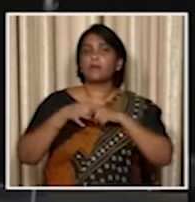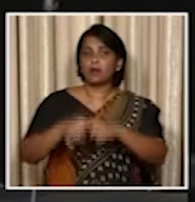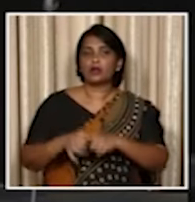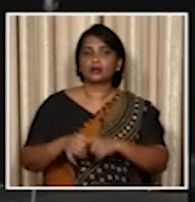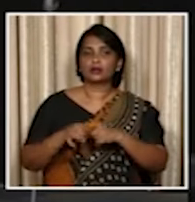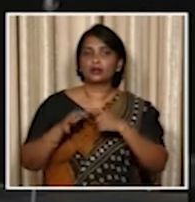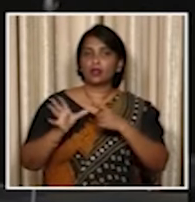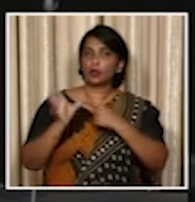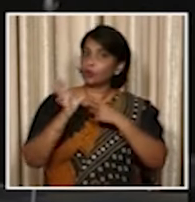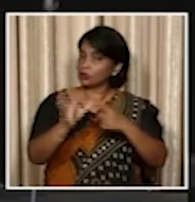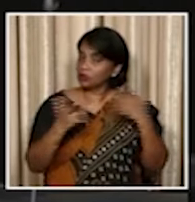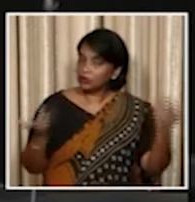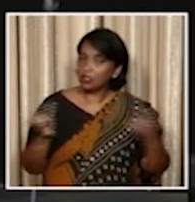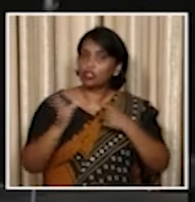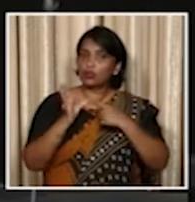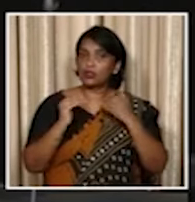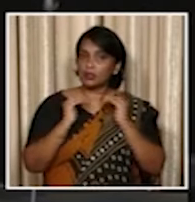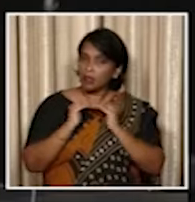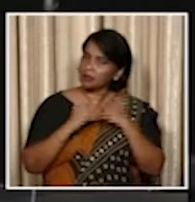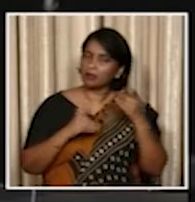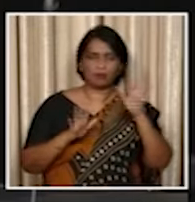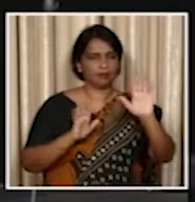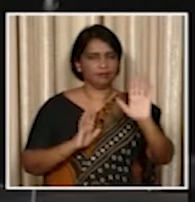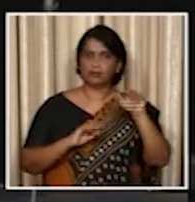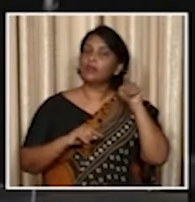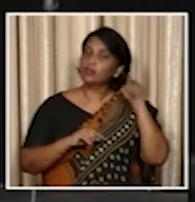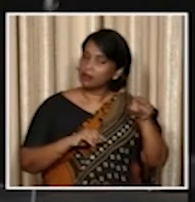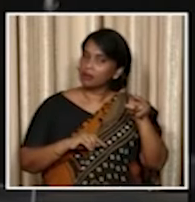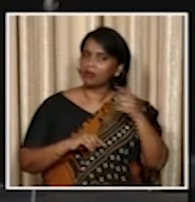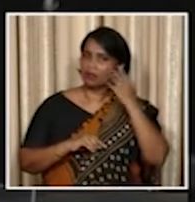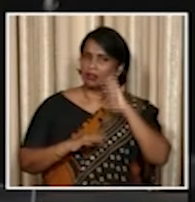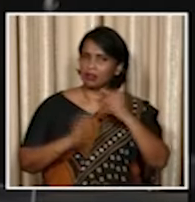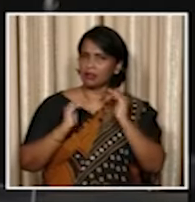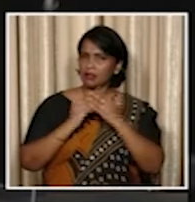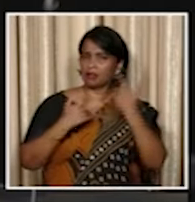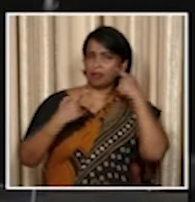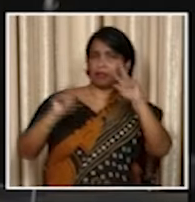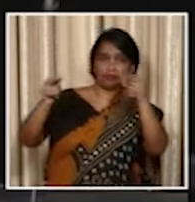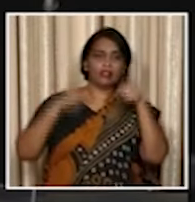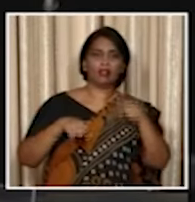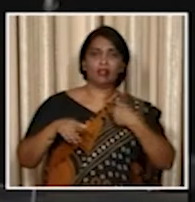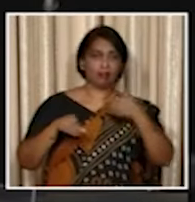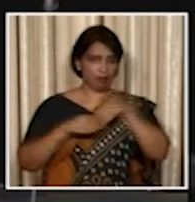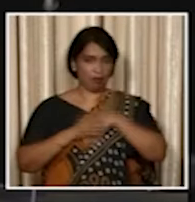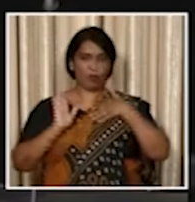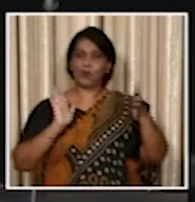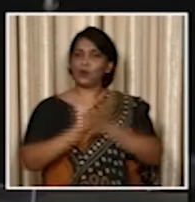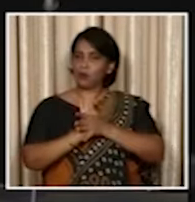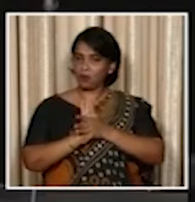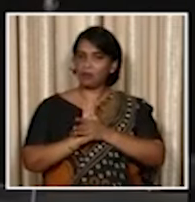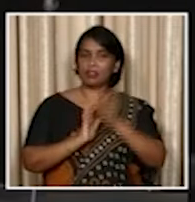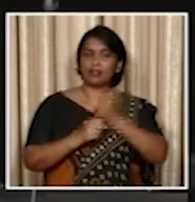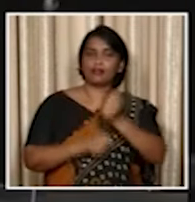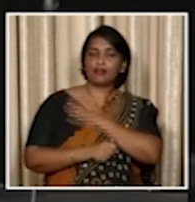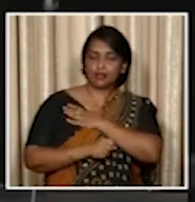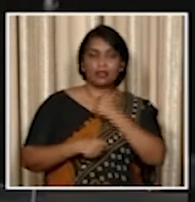උත්තරයක් නොදුන්නා නම් ඔබතුමාට ඒ උත්තරේ ගැළපෙනවද නැද්ද කියන එක වෙනම කාරණයක්. ඔබතුමා නිකම්ම මේ ගැලරියට කතා කරන්න සූදානම් වෙන්න එපා මන්ත්‍රීතුමා. ඔබතුමා ගෝඨාභය